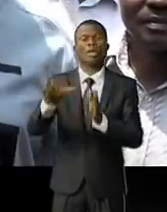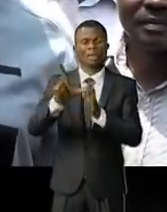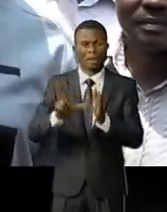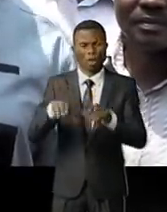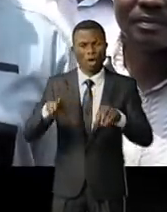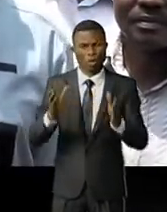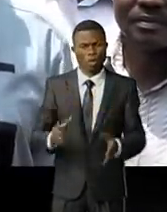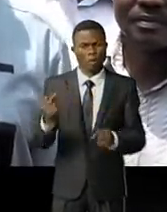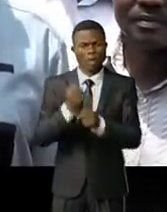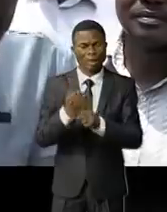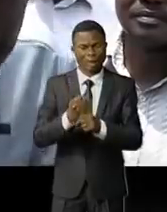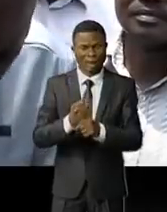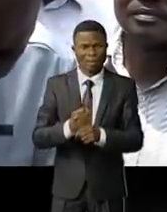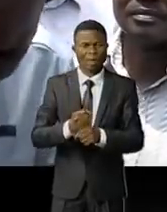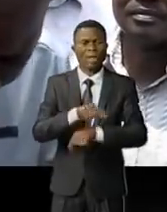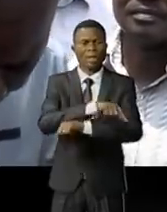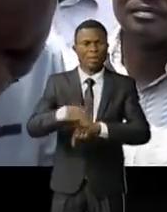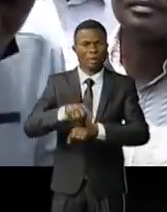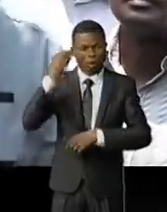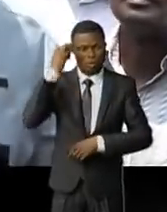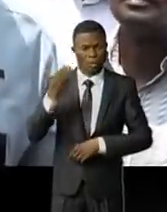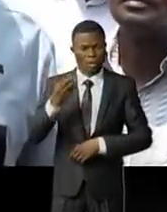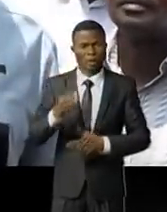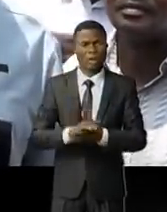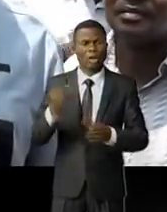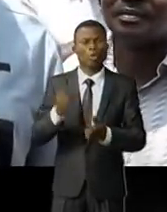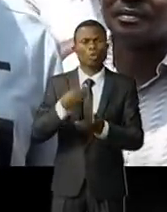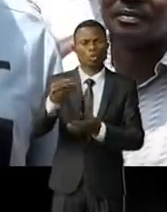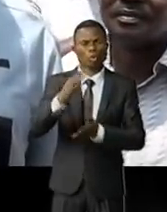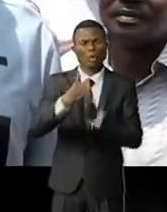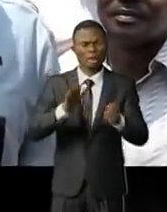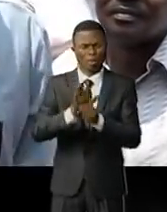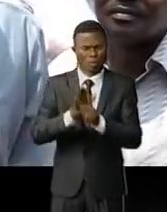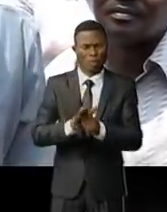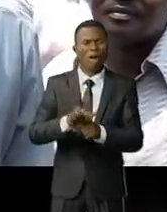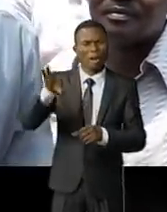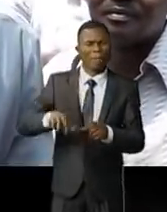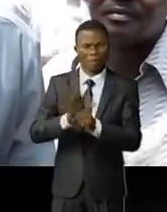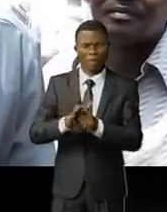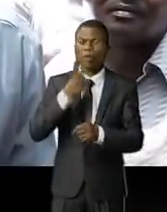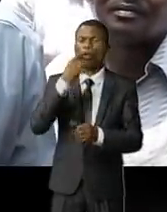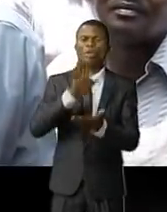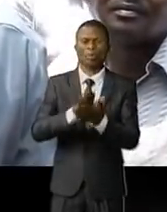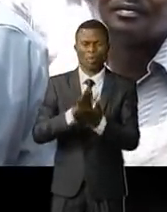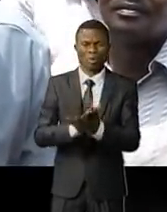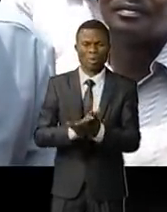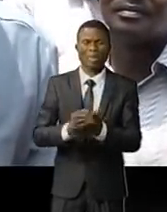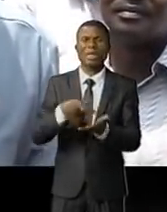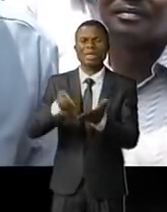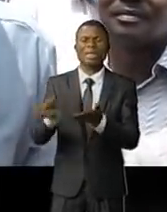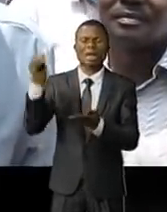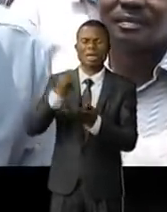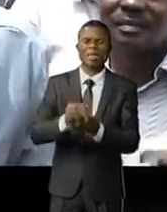pour les agents des affaires foncières. Nous sommes un ministère générateur de recettes. On nous remercie avec une prime maigrichonne